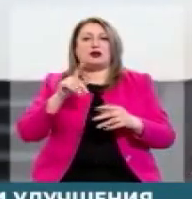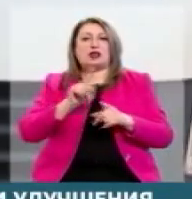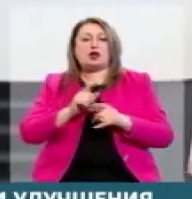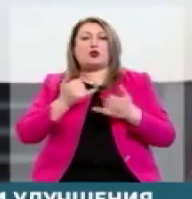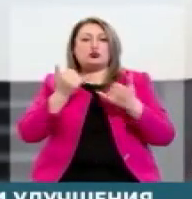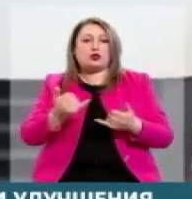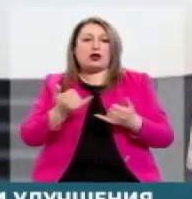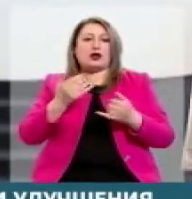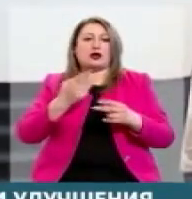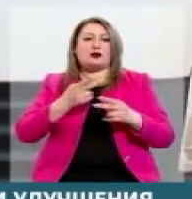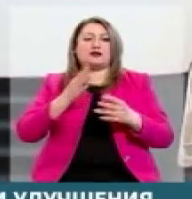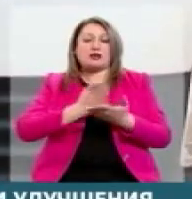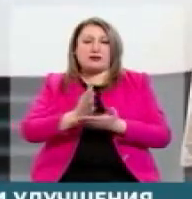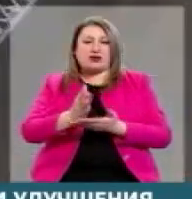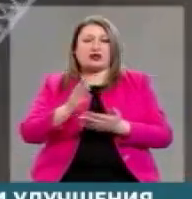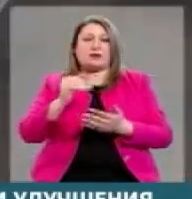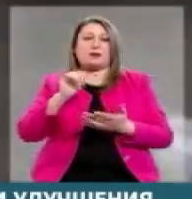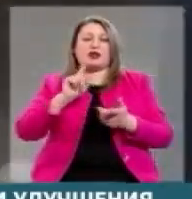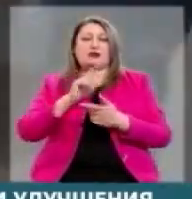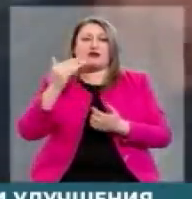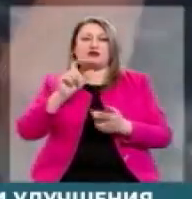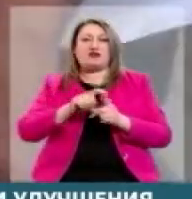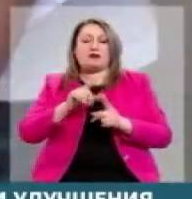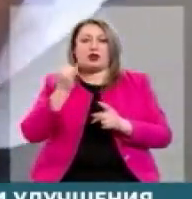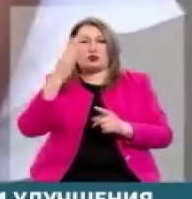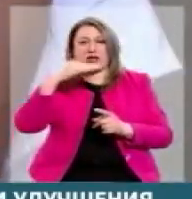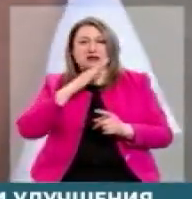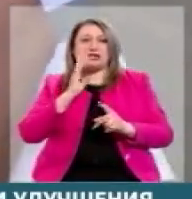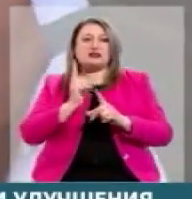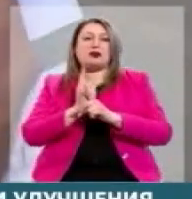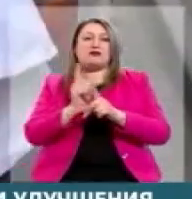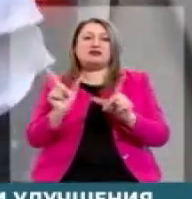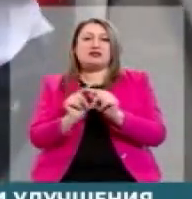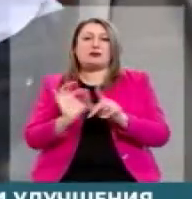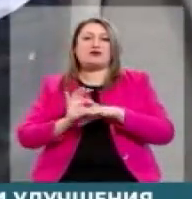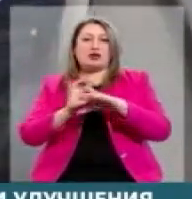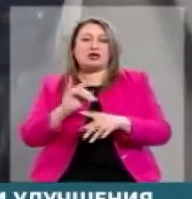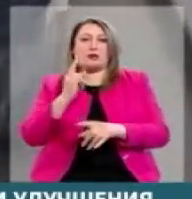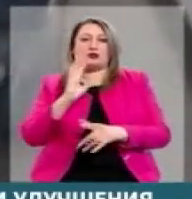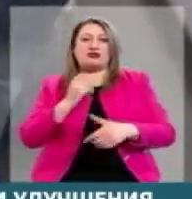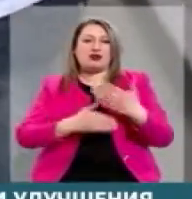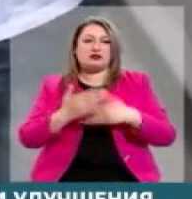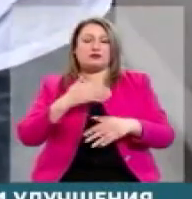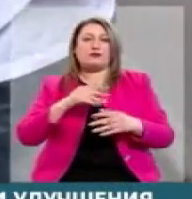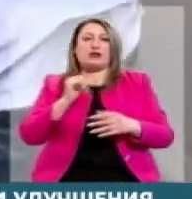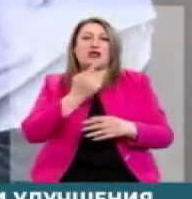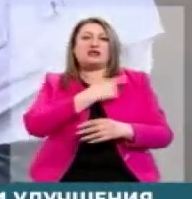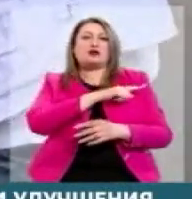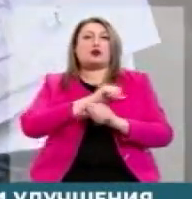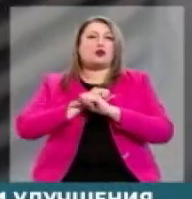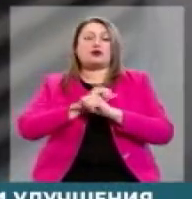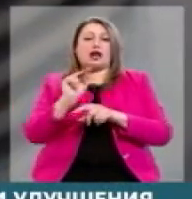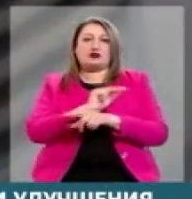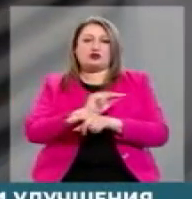оказываемых услуг в данном направлении. Также, по его словам, одному из родителей, сопровождающему ребенка с инвалидностью на